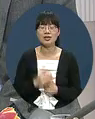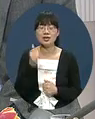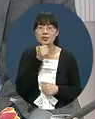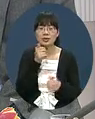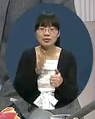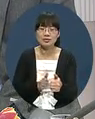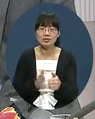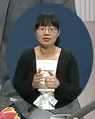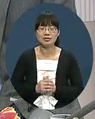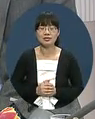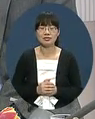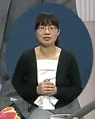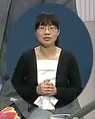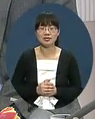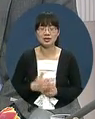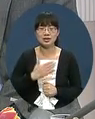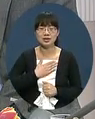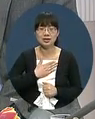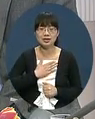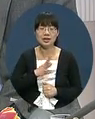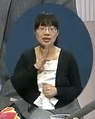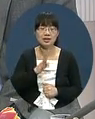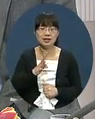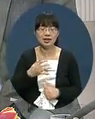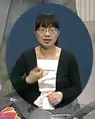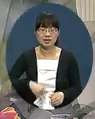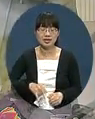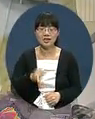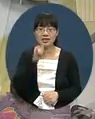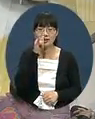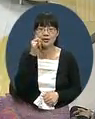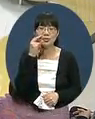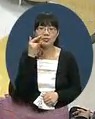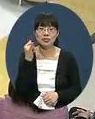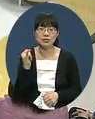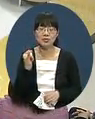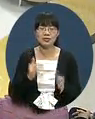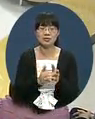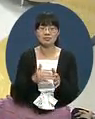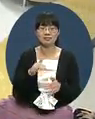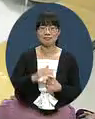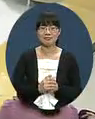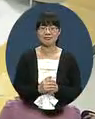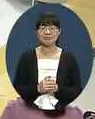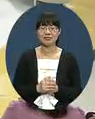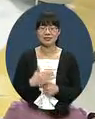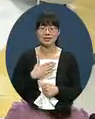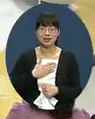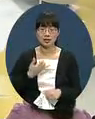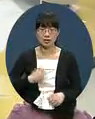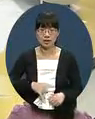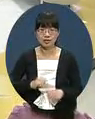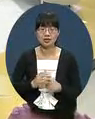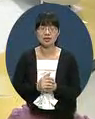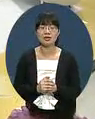좀 부탁드릴게요. 예, 저는 4세 아이 여자아이를 둔 부모인데요. 네. 네, 그 저희